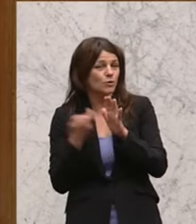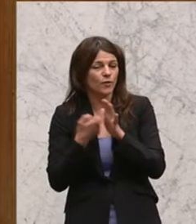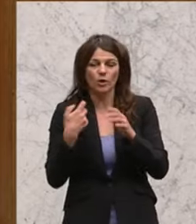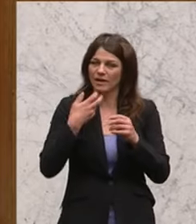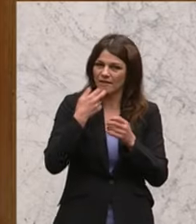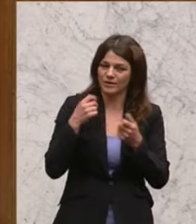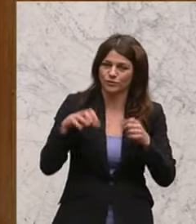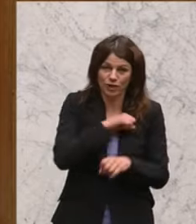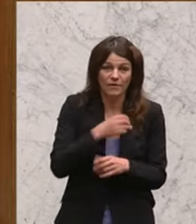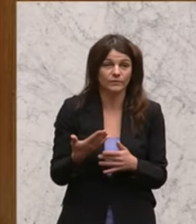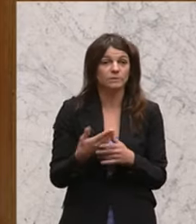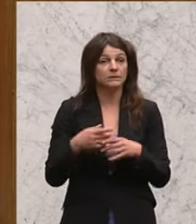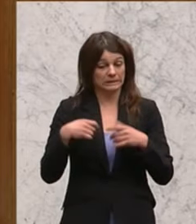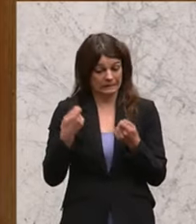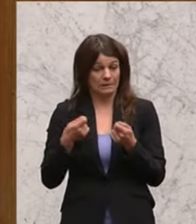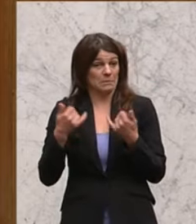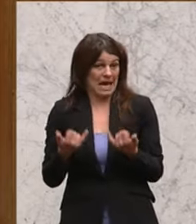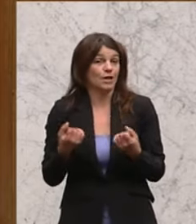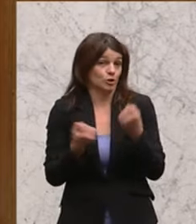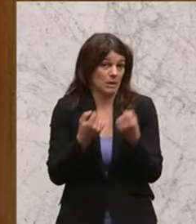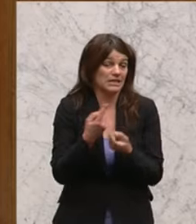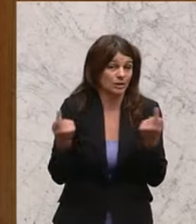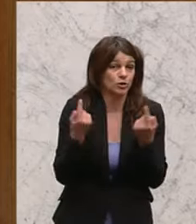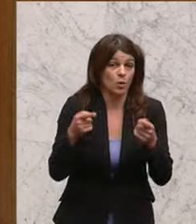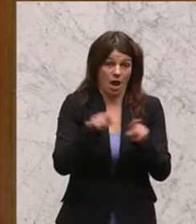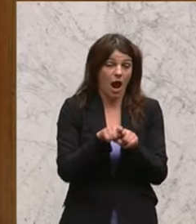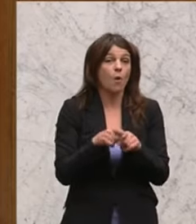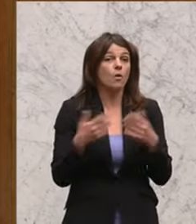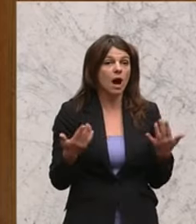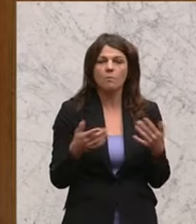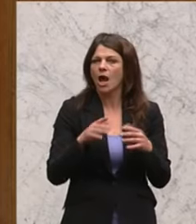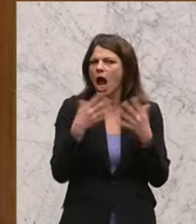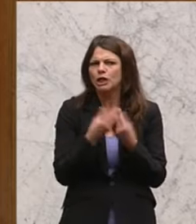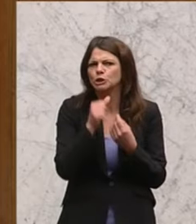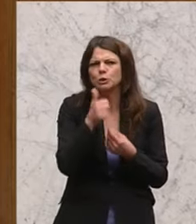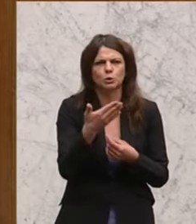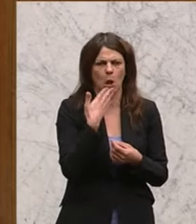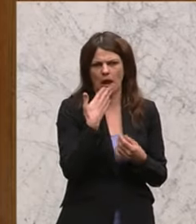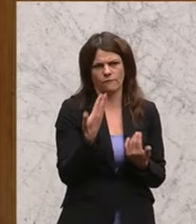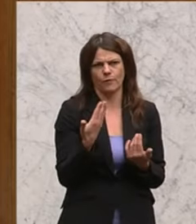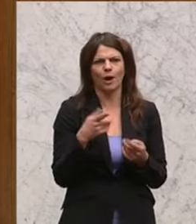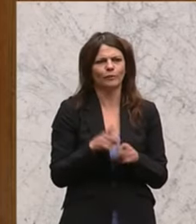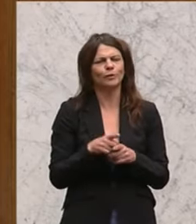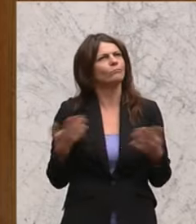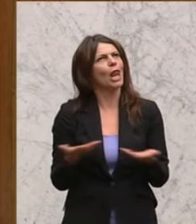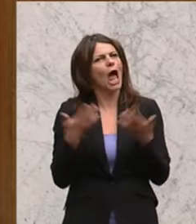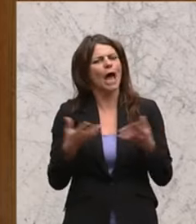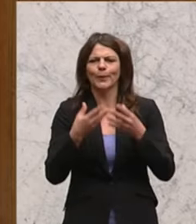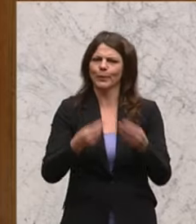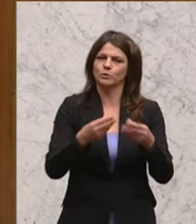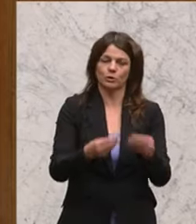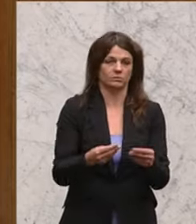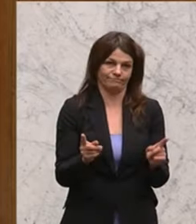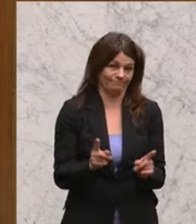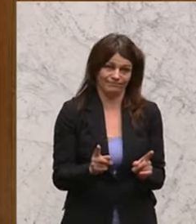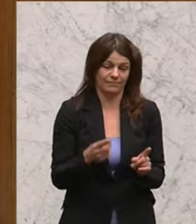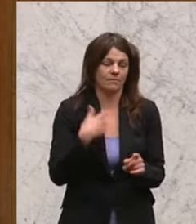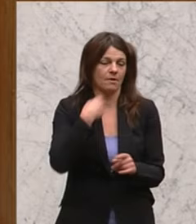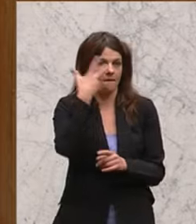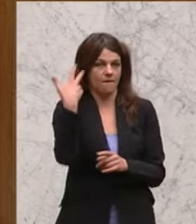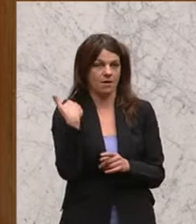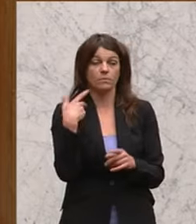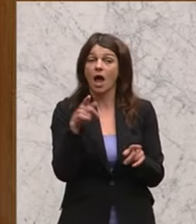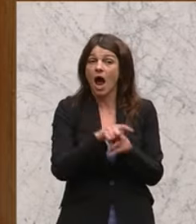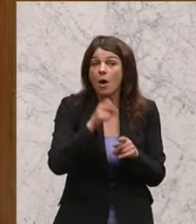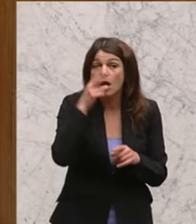unter schwierigen Umständen auf Basis einer schwierigen Herausforderung und dass das alles nicht sehr leicht uns fallen wird. Und es ist auch